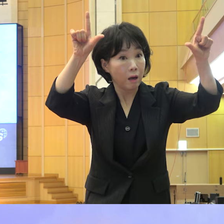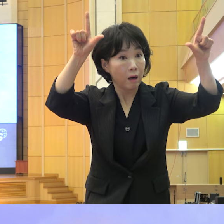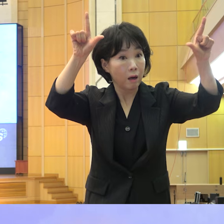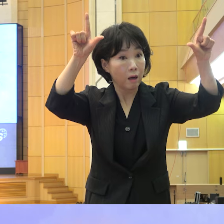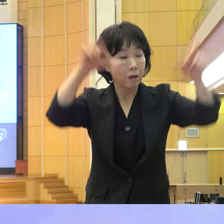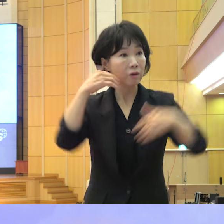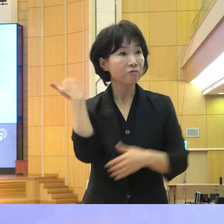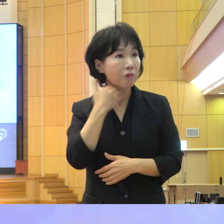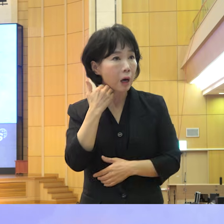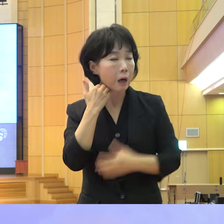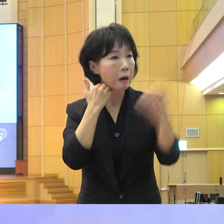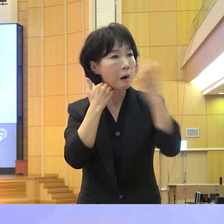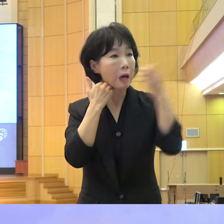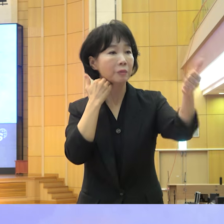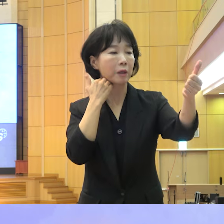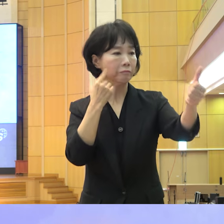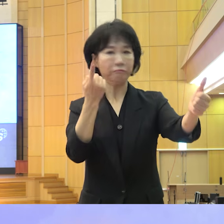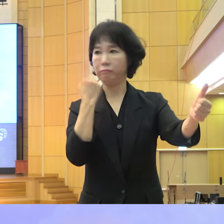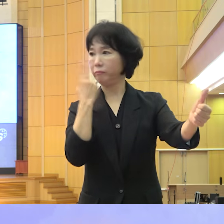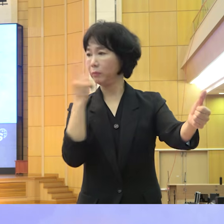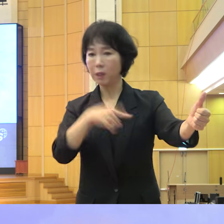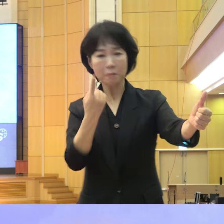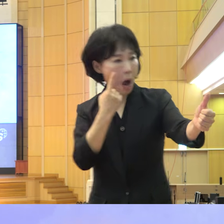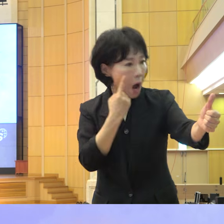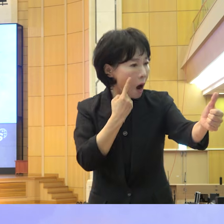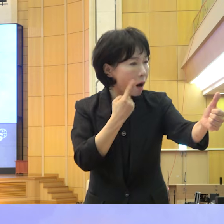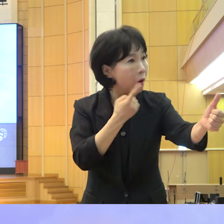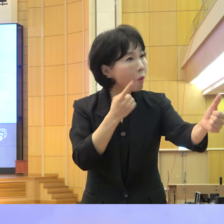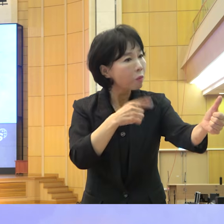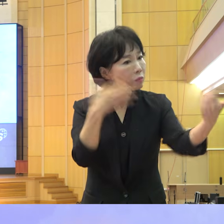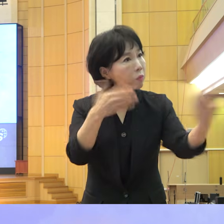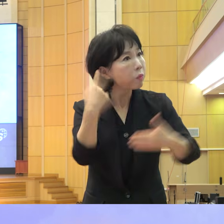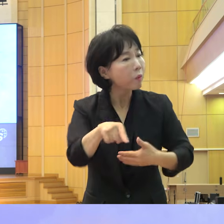어떤 사람이 나무하는 것을 발견한지라.